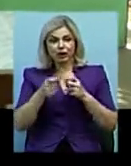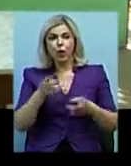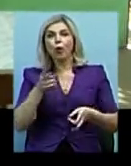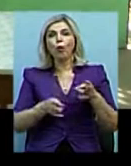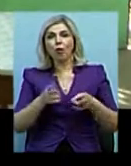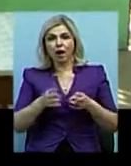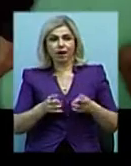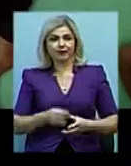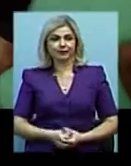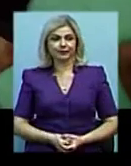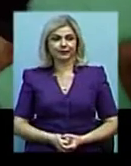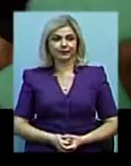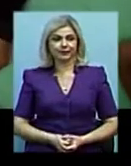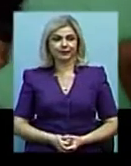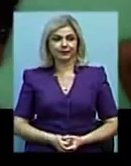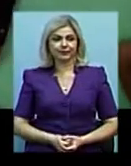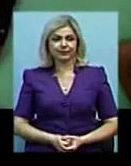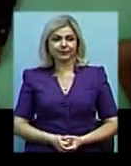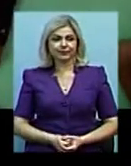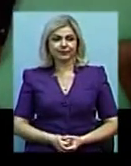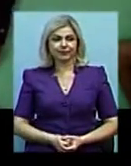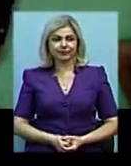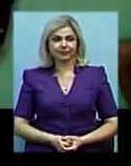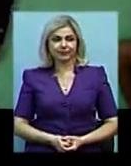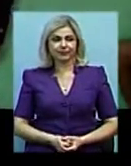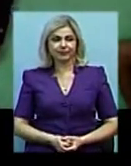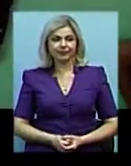Кухар, ось у нас так. Тільки не кричіть.